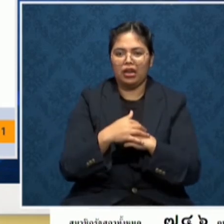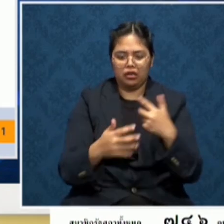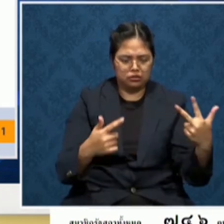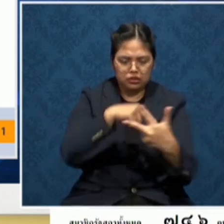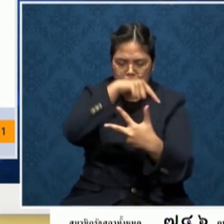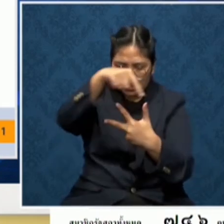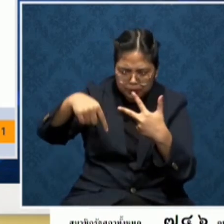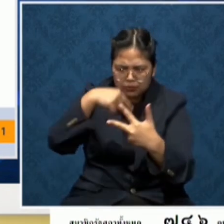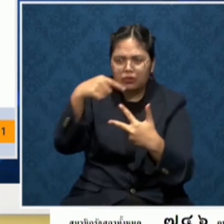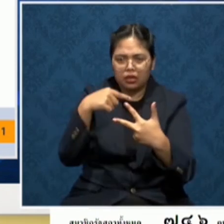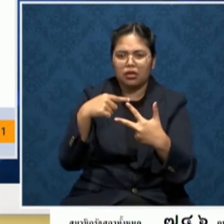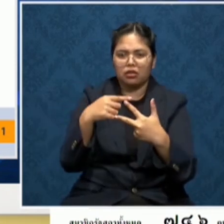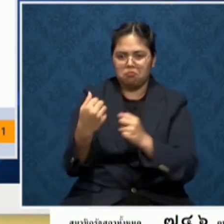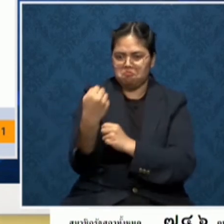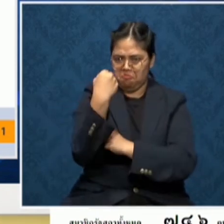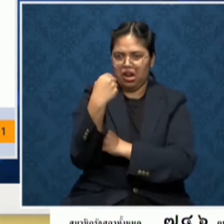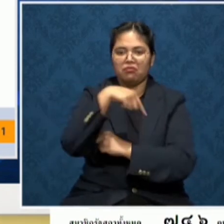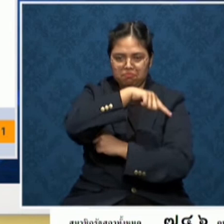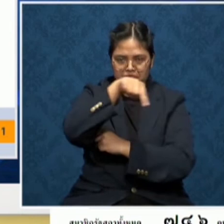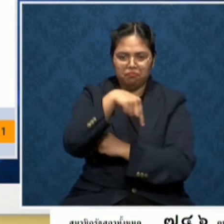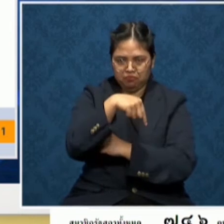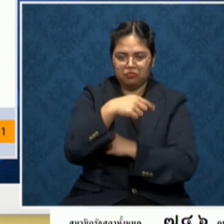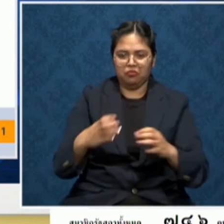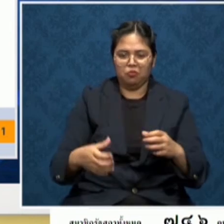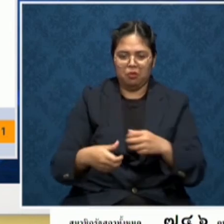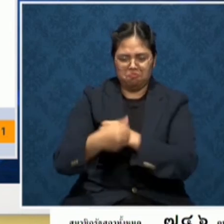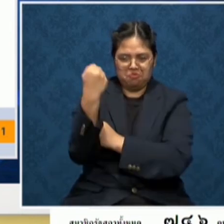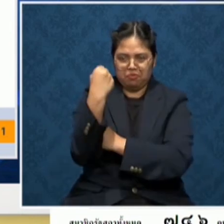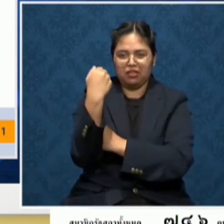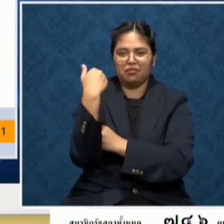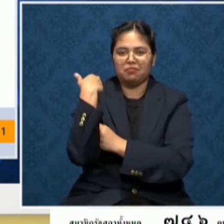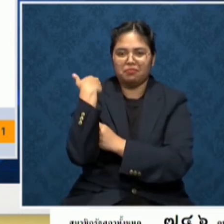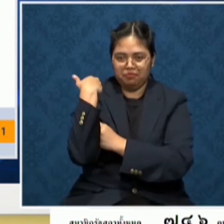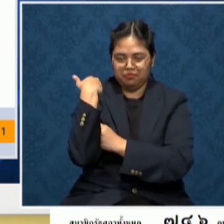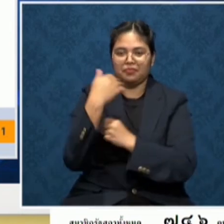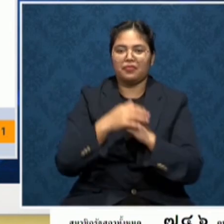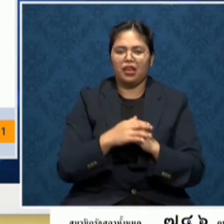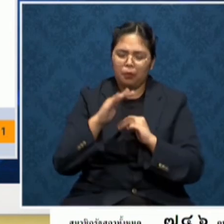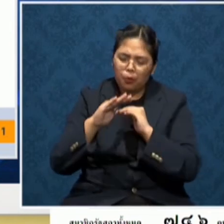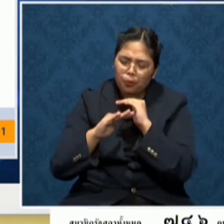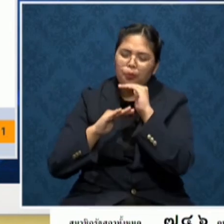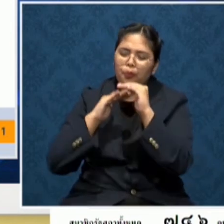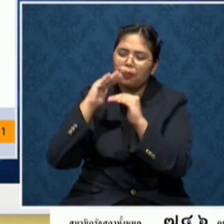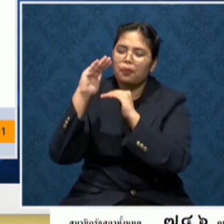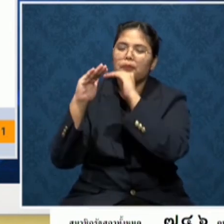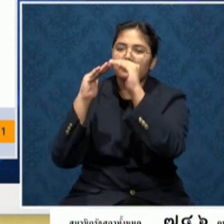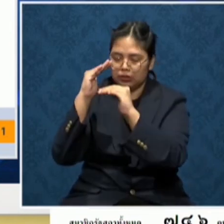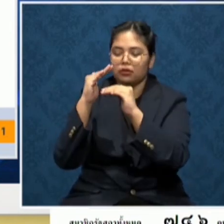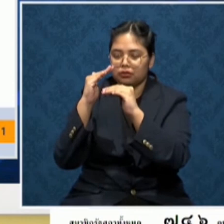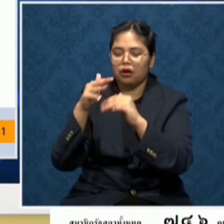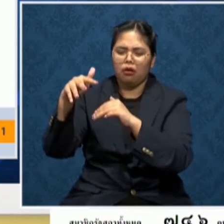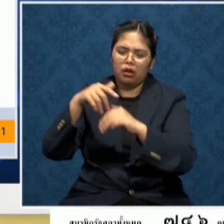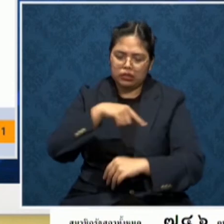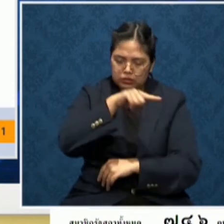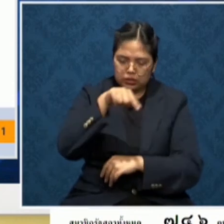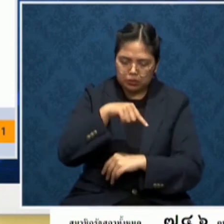นี้และอย่าได้ละเลยพลังขององค์กรภาคประชาสังคมที่เกิดและเติบโตขึ้นให้ได้มีโอกาสมาร่วมขับเคลื่อนประเ